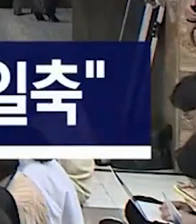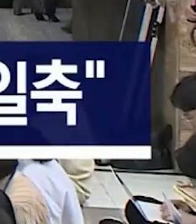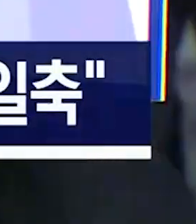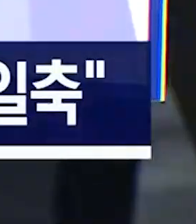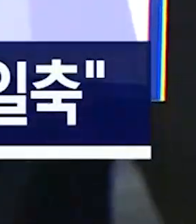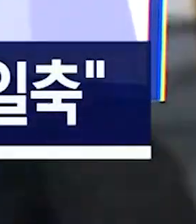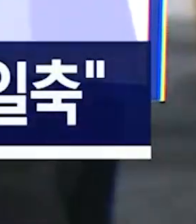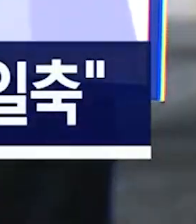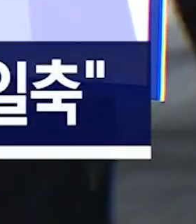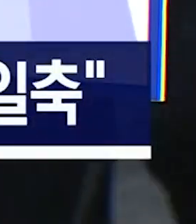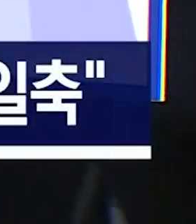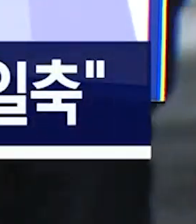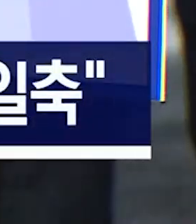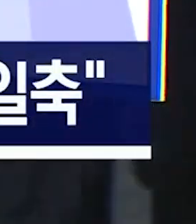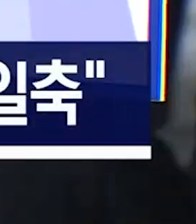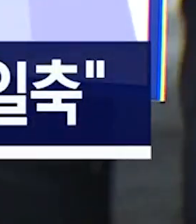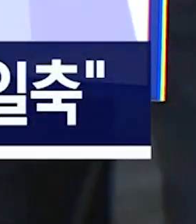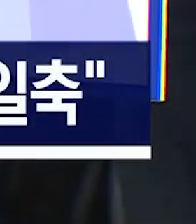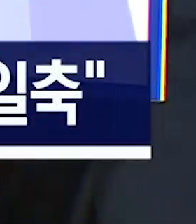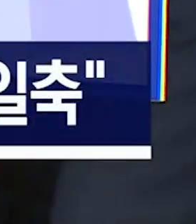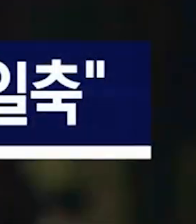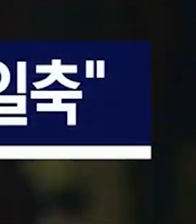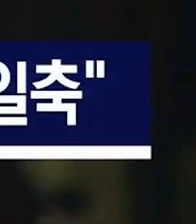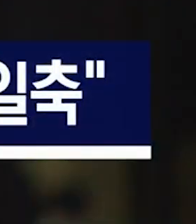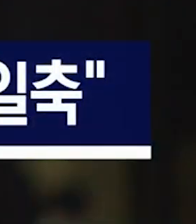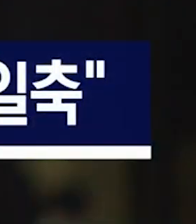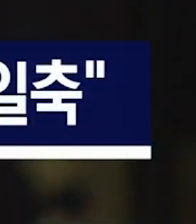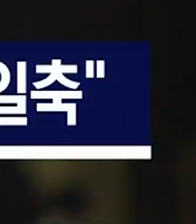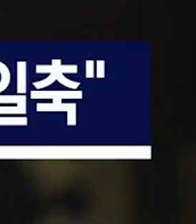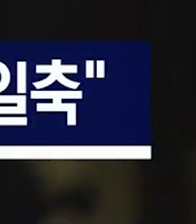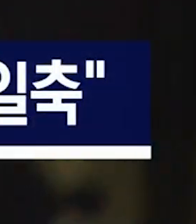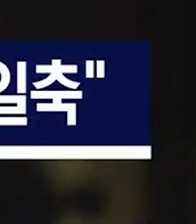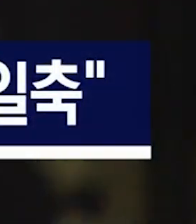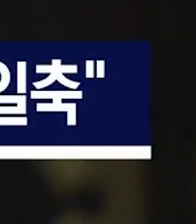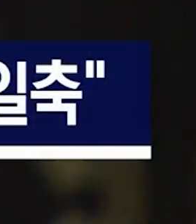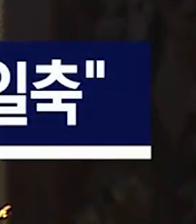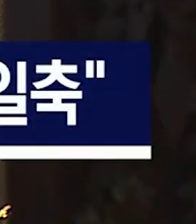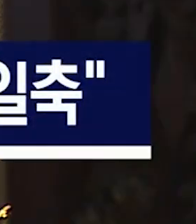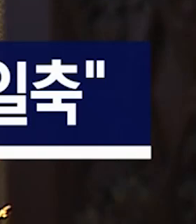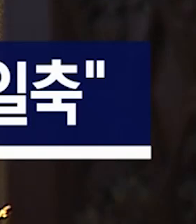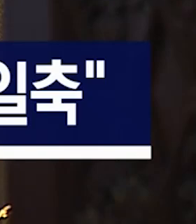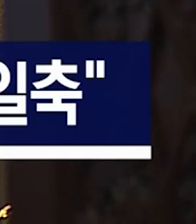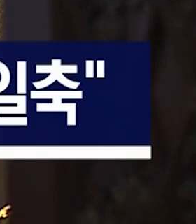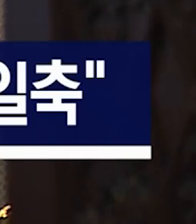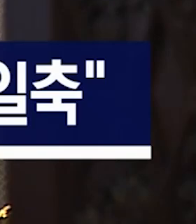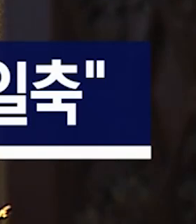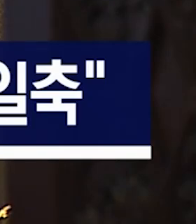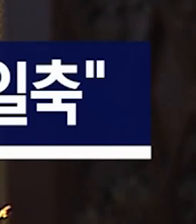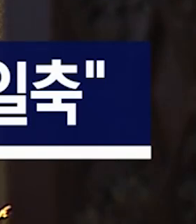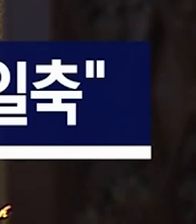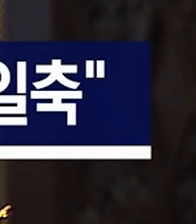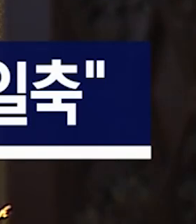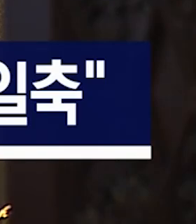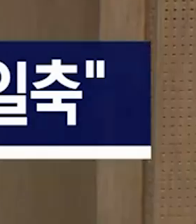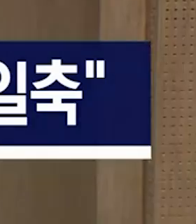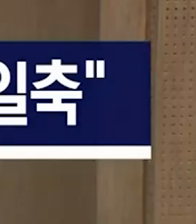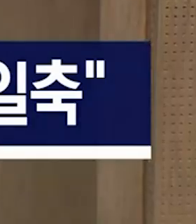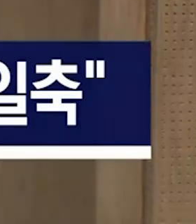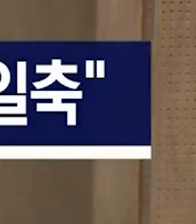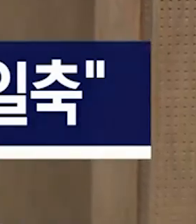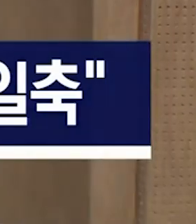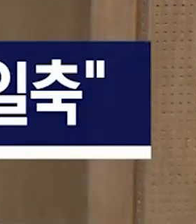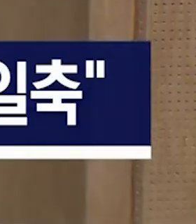유쾌한 결별에 이어 20명 이상 탈당설로 민주당의 내홍이 깊어지고 있습니다. 하지만 민주당의 핵심 기반이자 7년